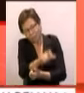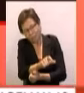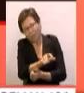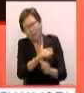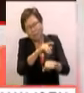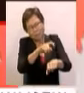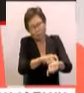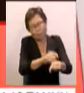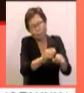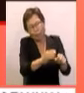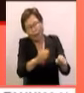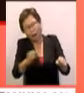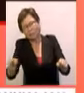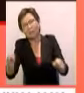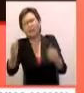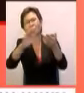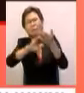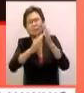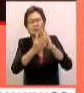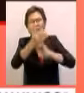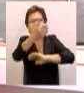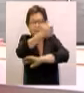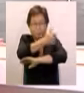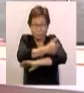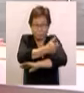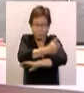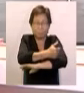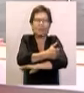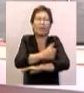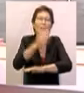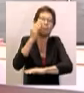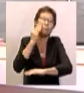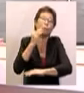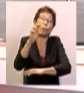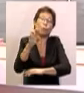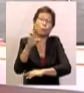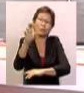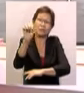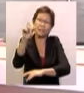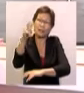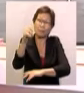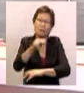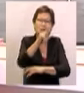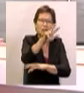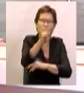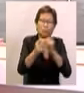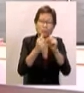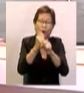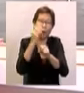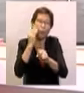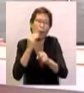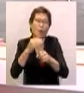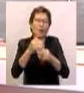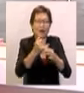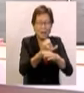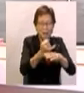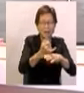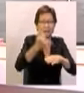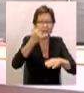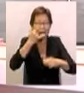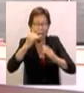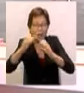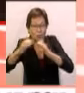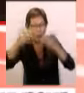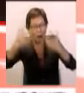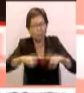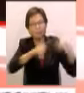sepanjang memegang jawatan berkenaan. Rosli Man memiliki pengalaman selama lebih 32 tahun dalam industri telekomunikasi sebelum